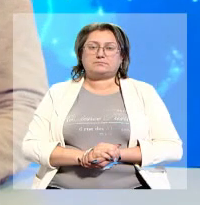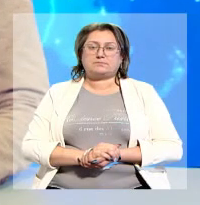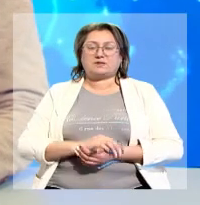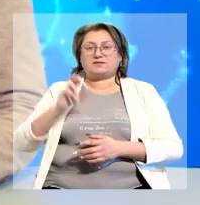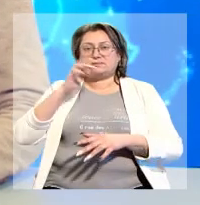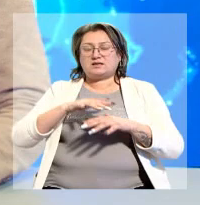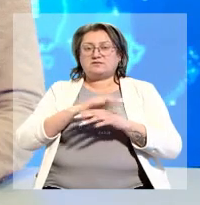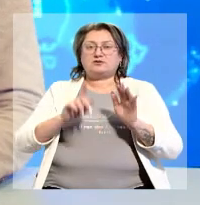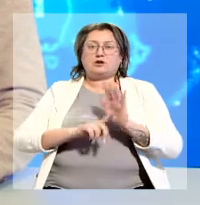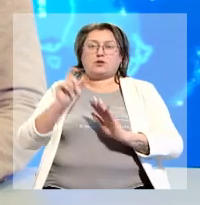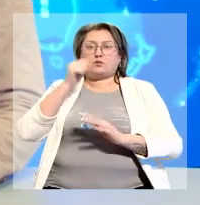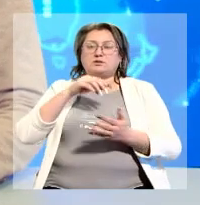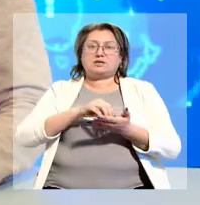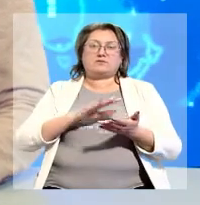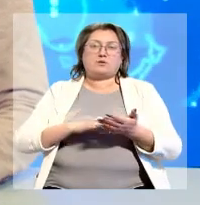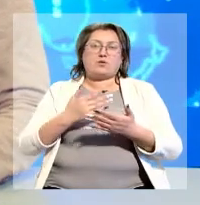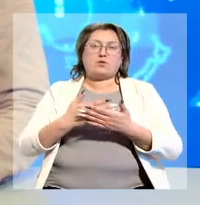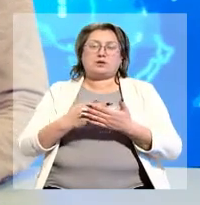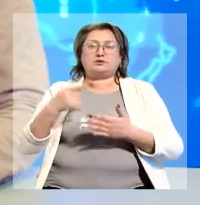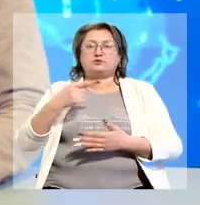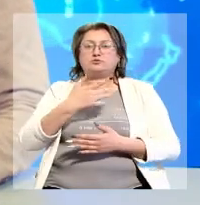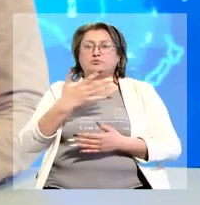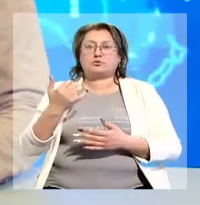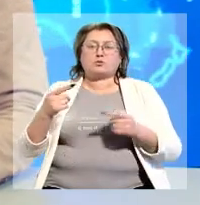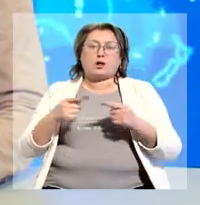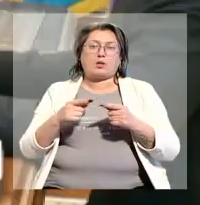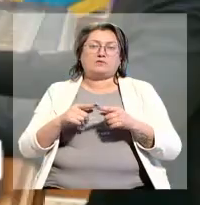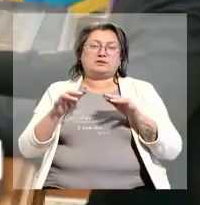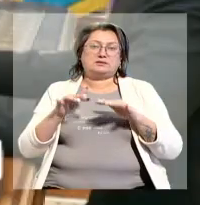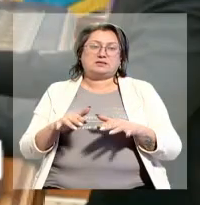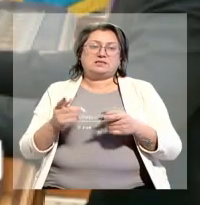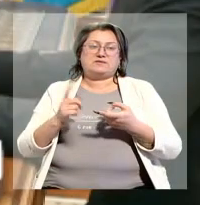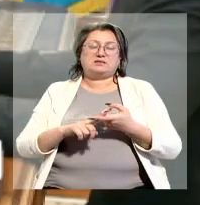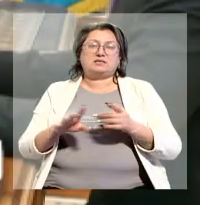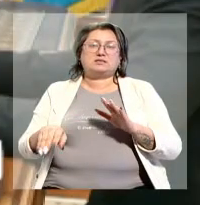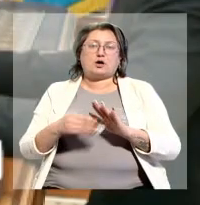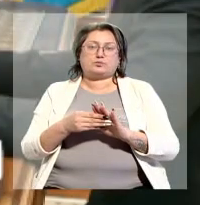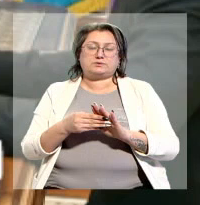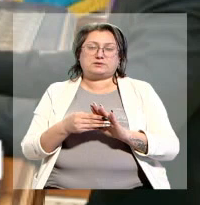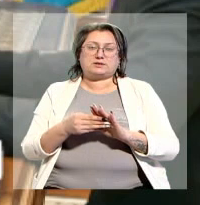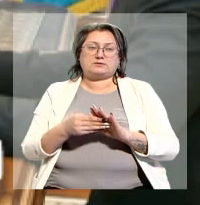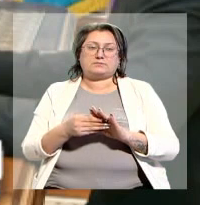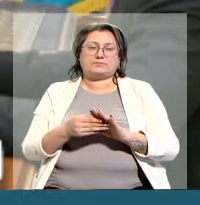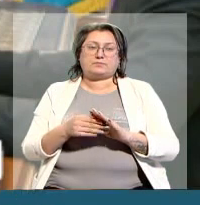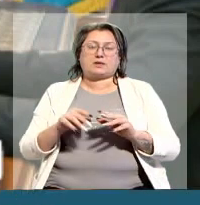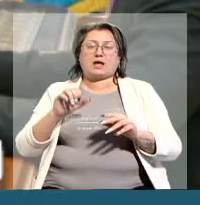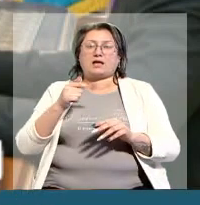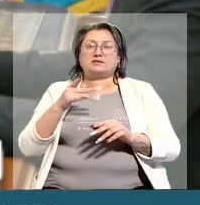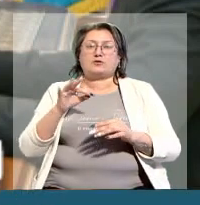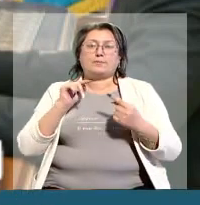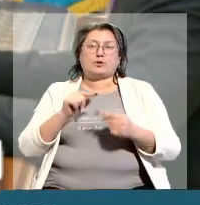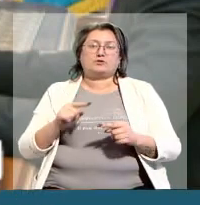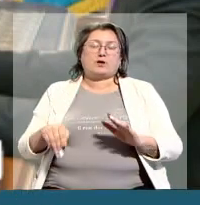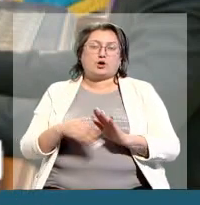Елімізде жыл басынан бері жемқорлыққа қатысты 1500-ға жуық қылмыс тіркелген. Бұл туралы бүгін мемлекет басшысының қабылдауында болған